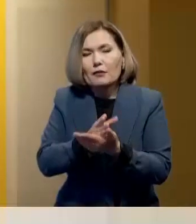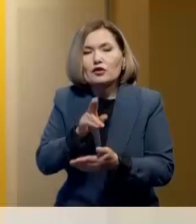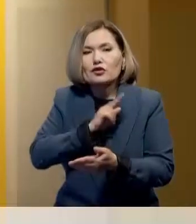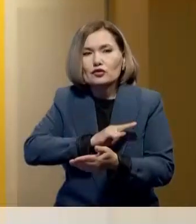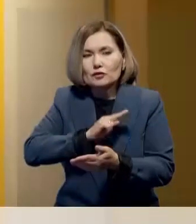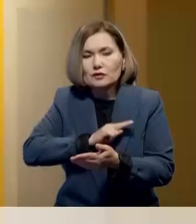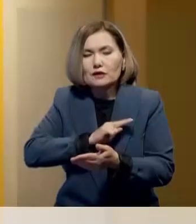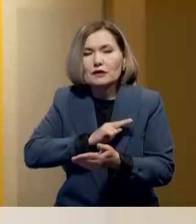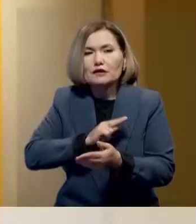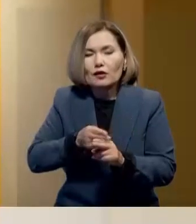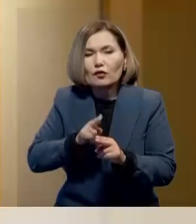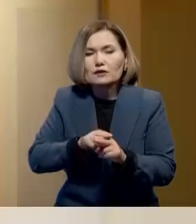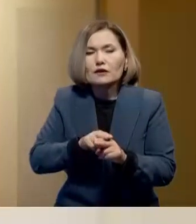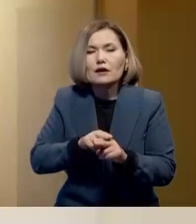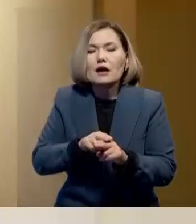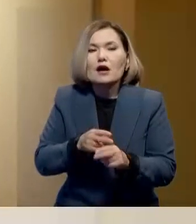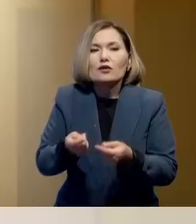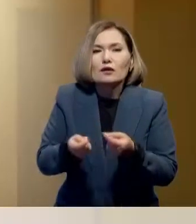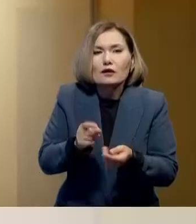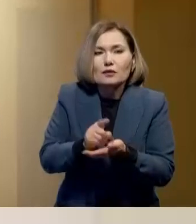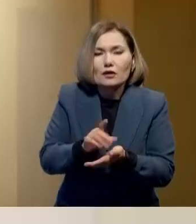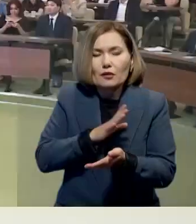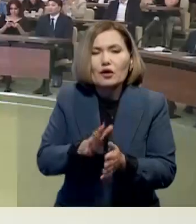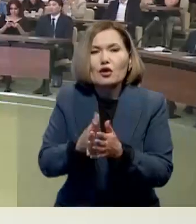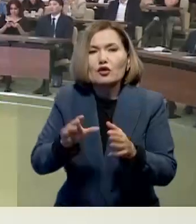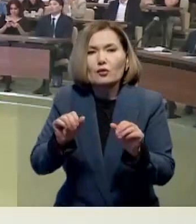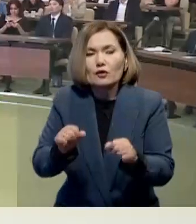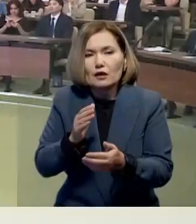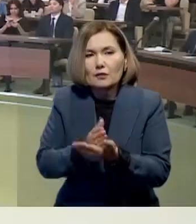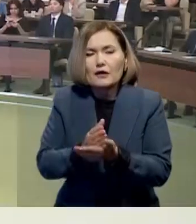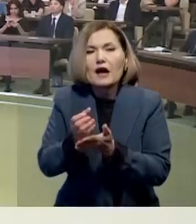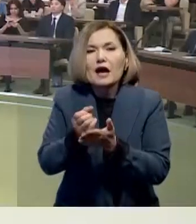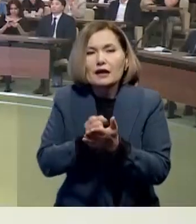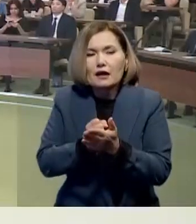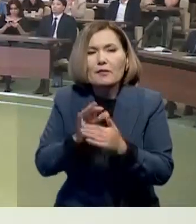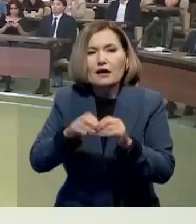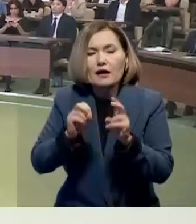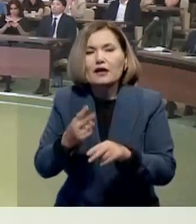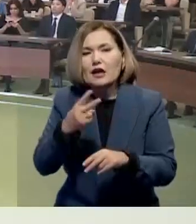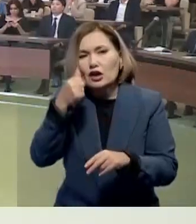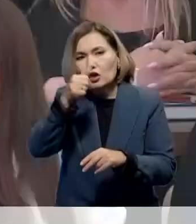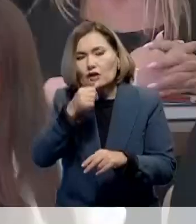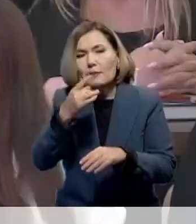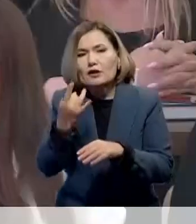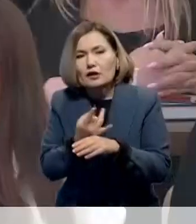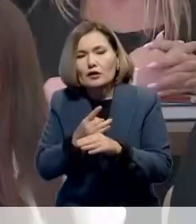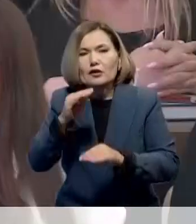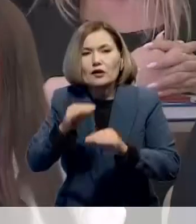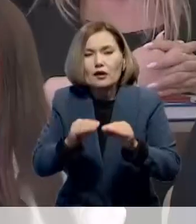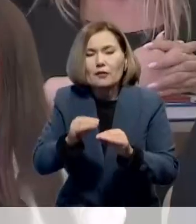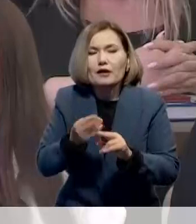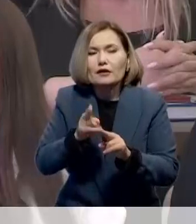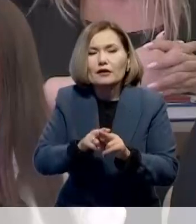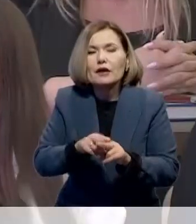алу емес. Бұл біріншіден мүмкіншілік. Резерв әр 2 жылда бір рет жасақталады. 2021